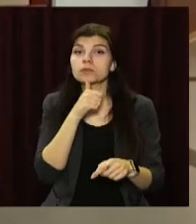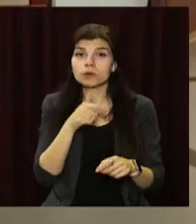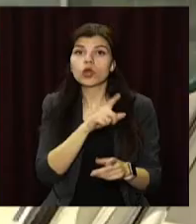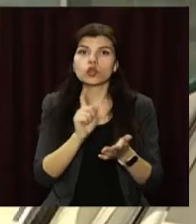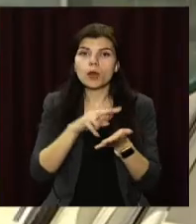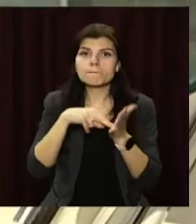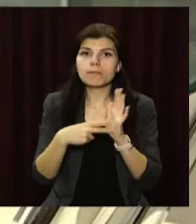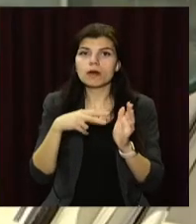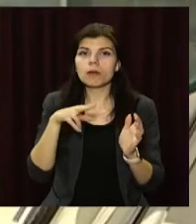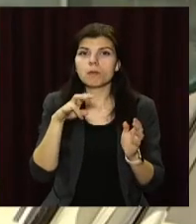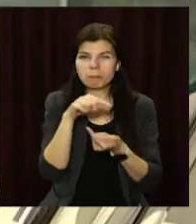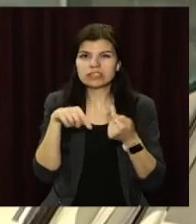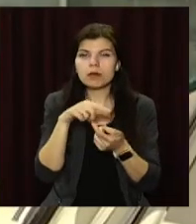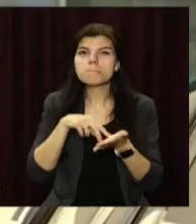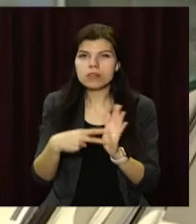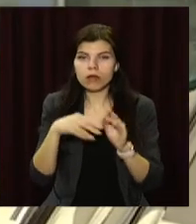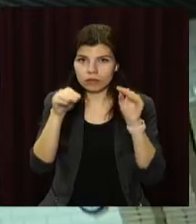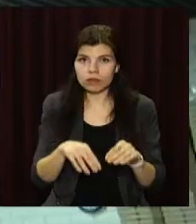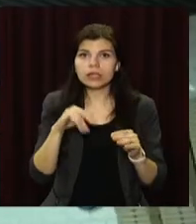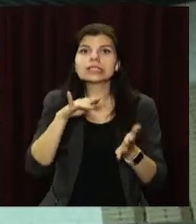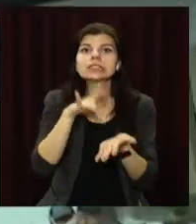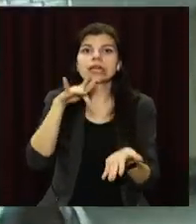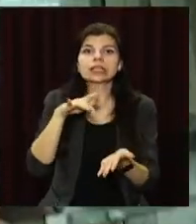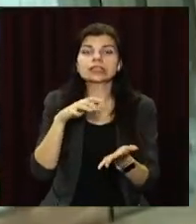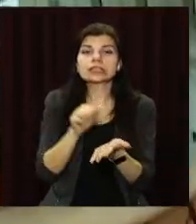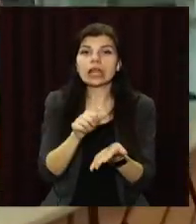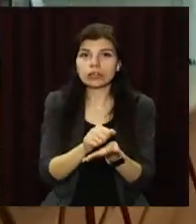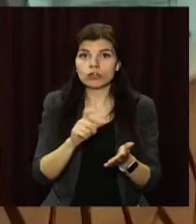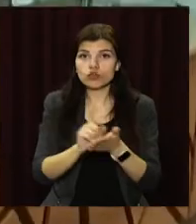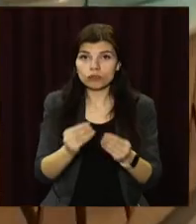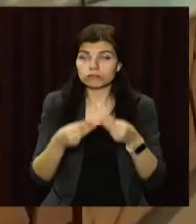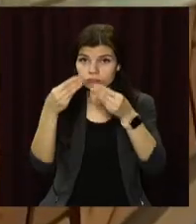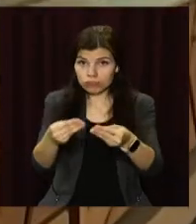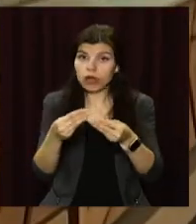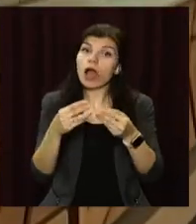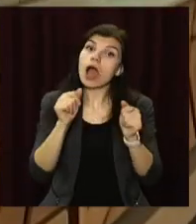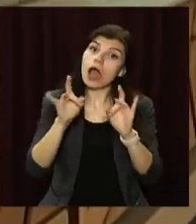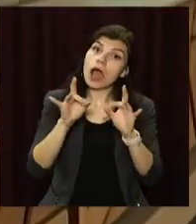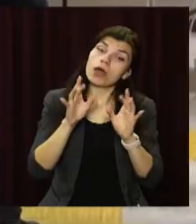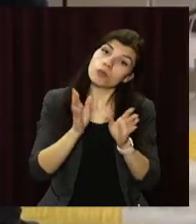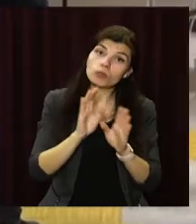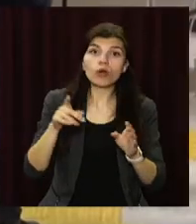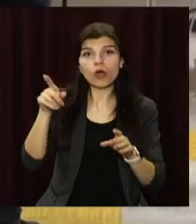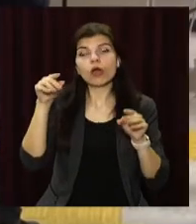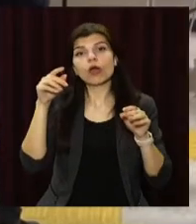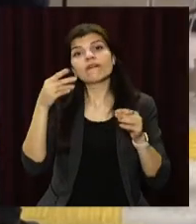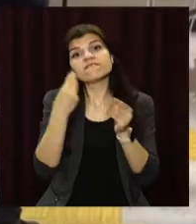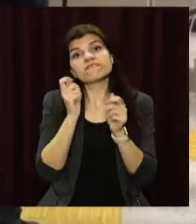розробити бізнес-план та презентувати його в центрі зайнятості. А чи фінансувати його, вирішуватиме спеціальна